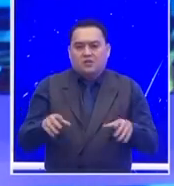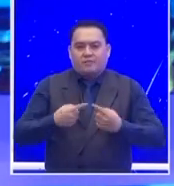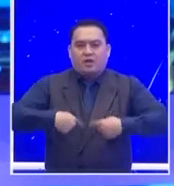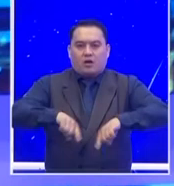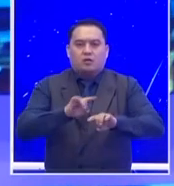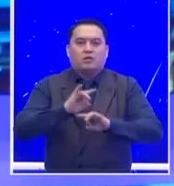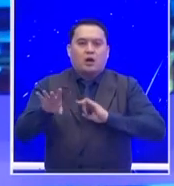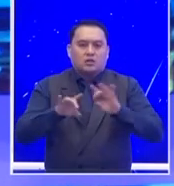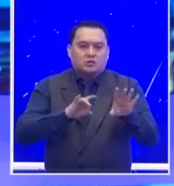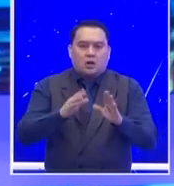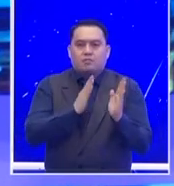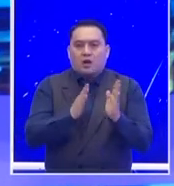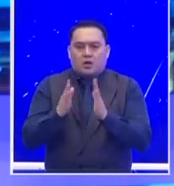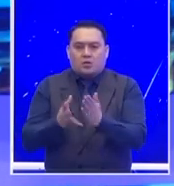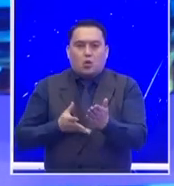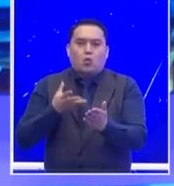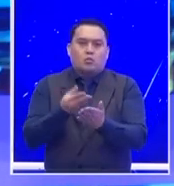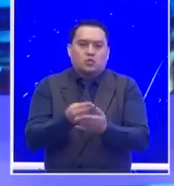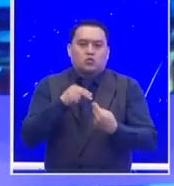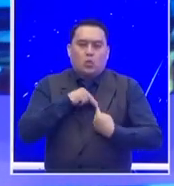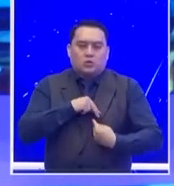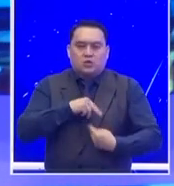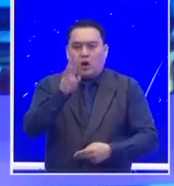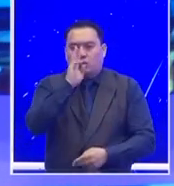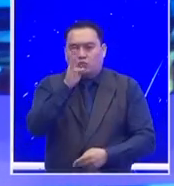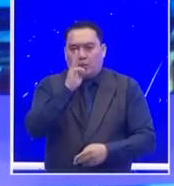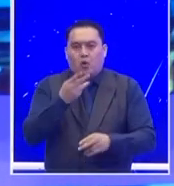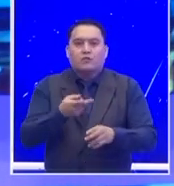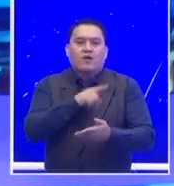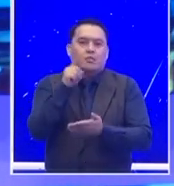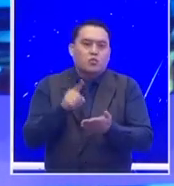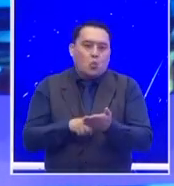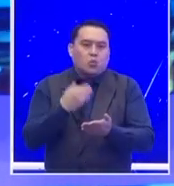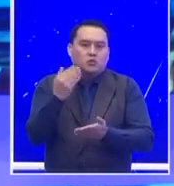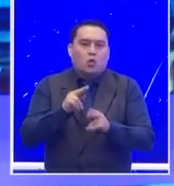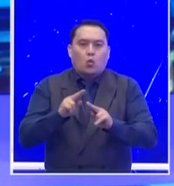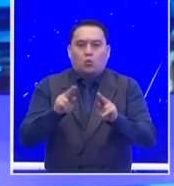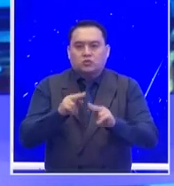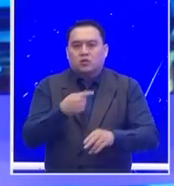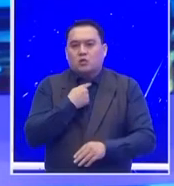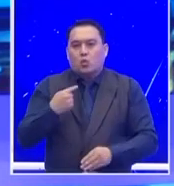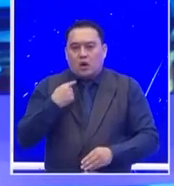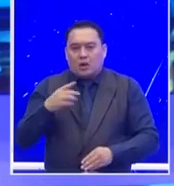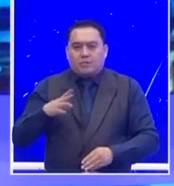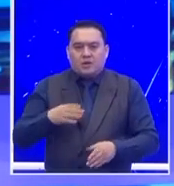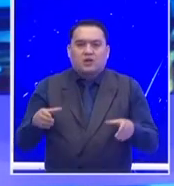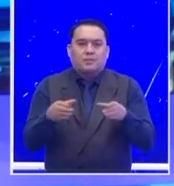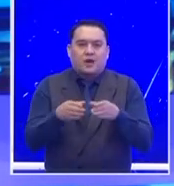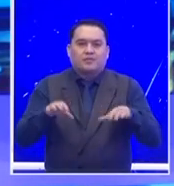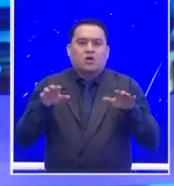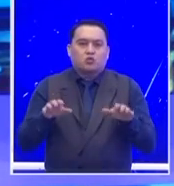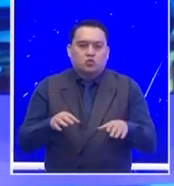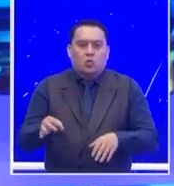организации разъяснил порядок расчета оплаты труда учителей. Из вопросов, заданных педагогами областного центра,